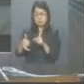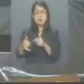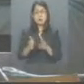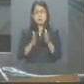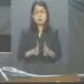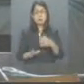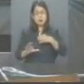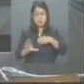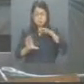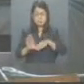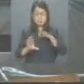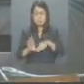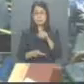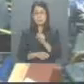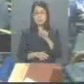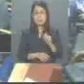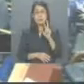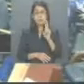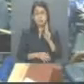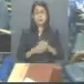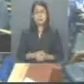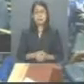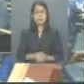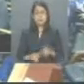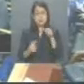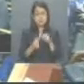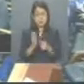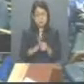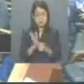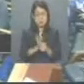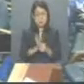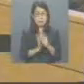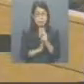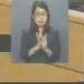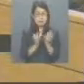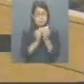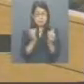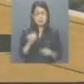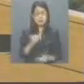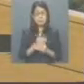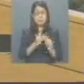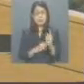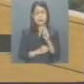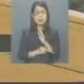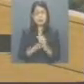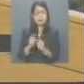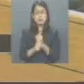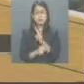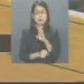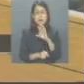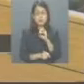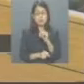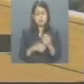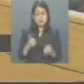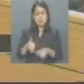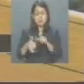ฐธรรมนูญหรือว่าสสร.ของร่างแก้ไขเพิ่มเติมรัฐธรรมนูญปี 2550จนถึงขณะนี้นะครับผู้อภิปรายแสดงความคิ